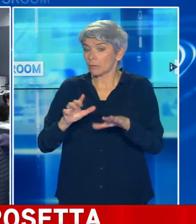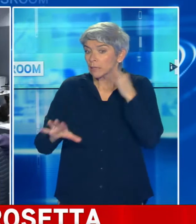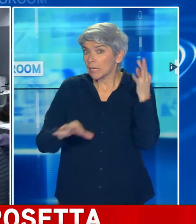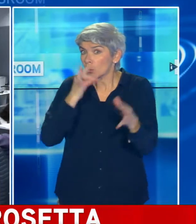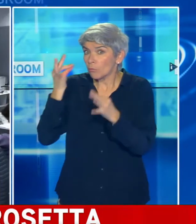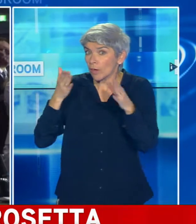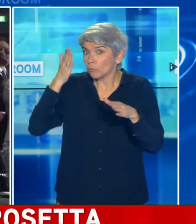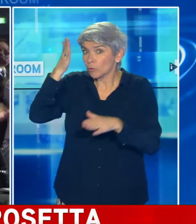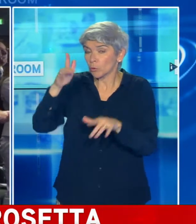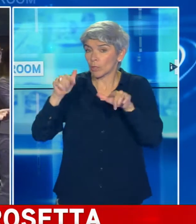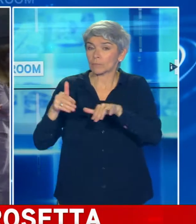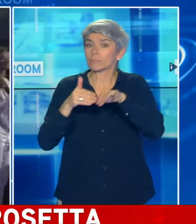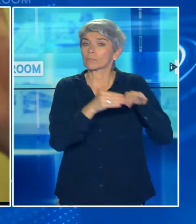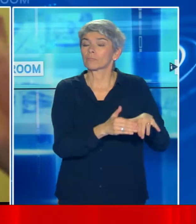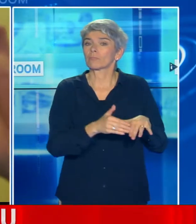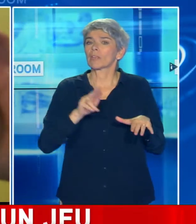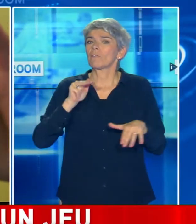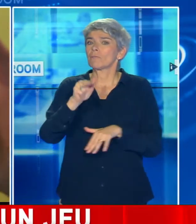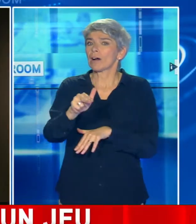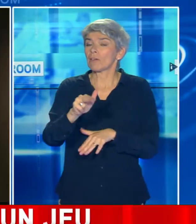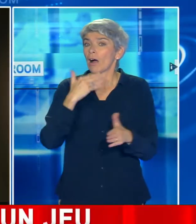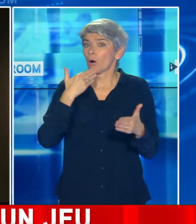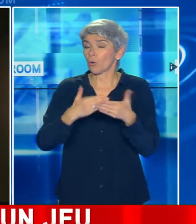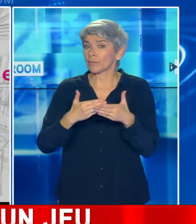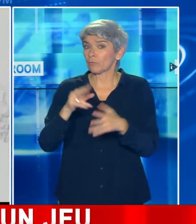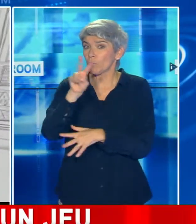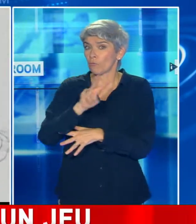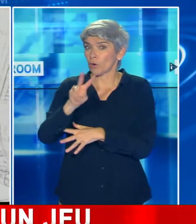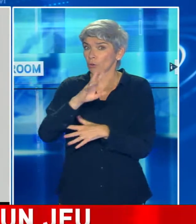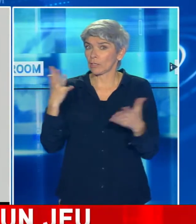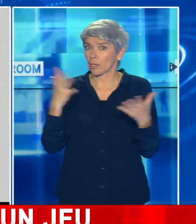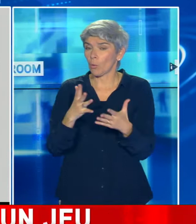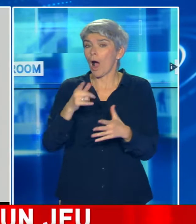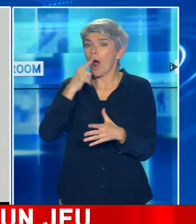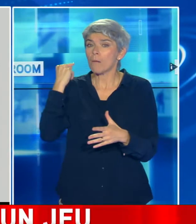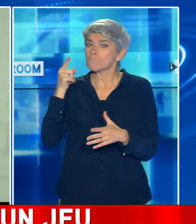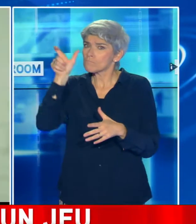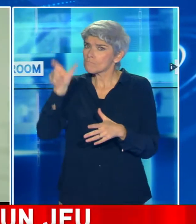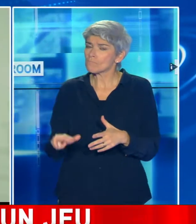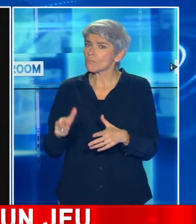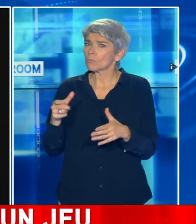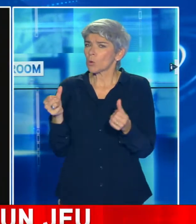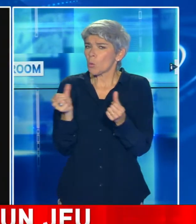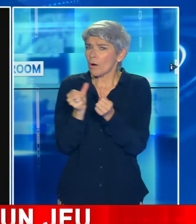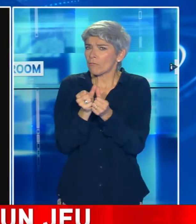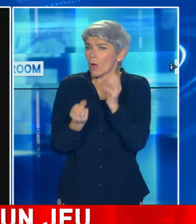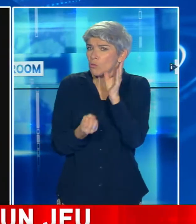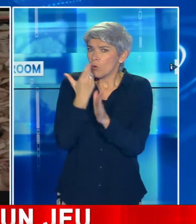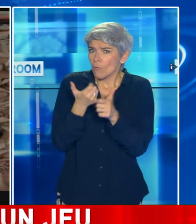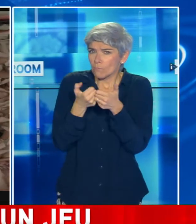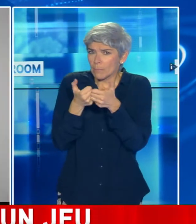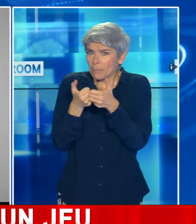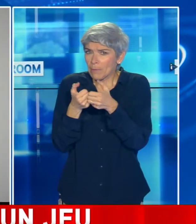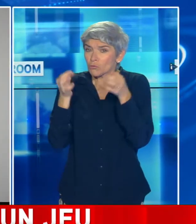découvertes à venir. Et puis dans un quart d'heure, votre rendez-vous du vendredi avec Frédéric Moulin. Toutes les nouveautés des jeux vidéo